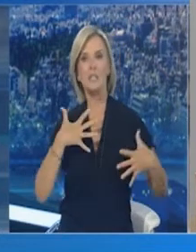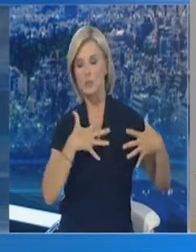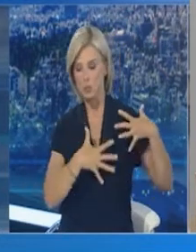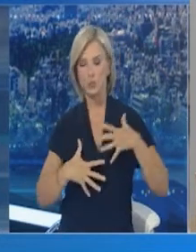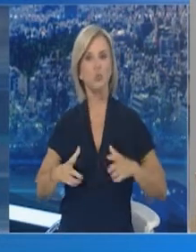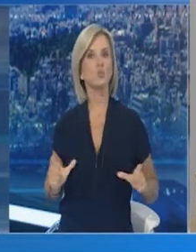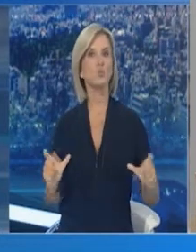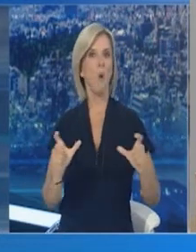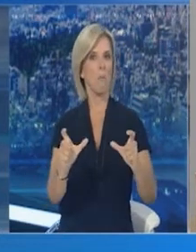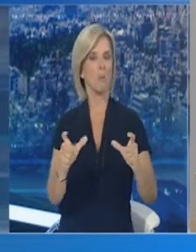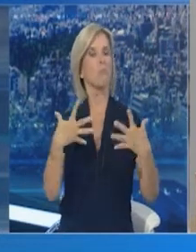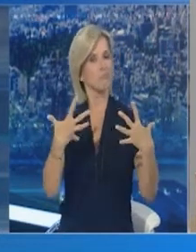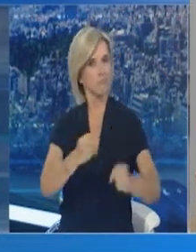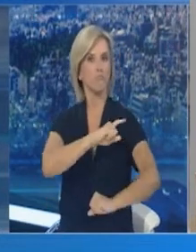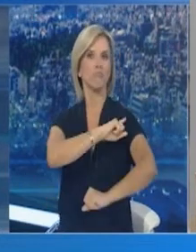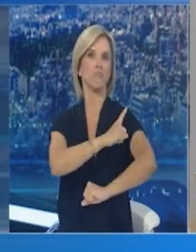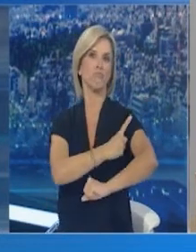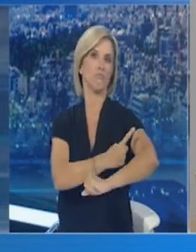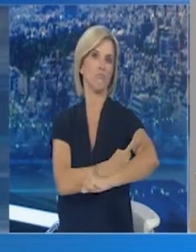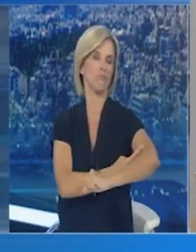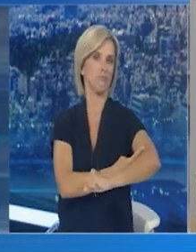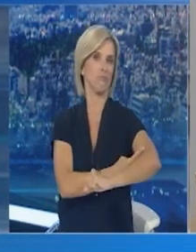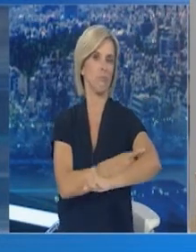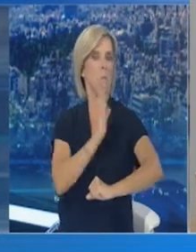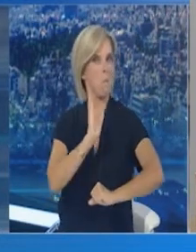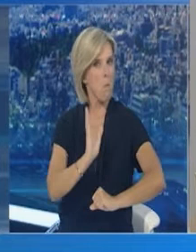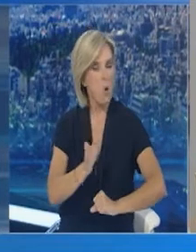σημαίνει ότι είναι ικανά να παράγουν